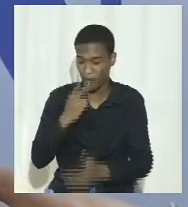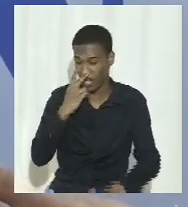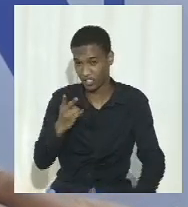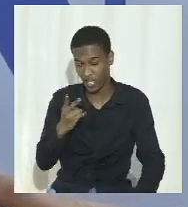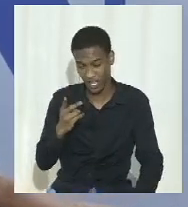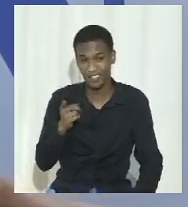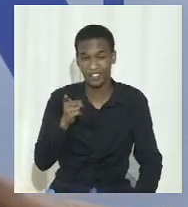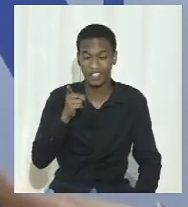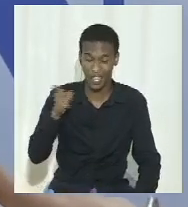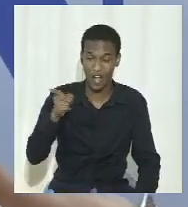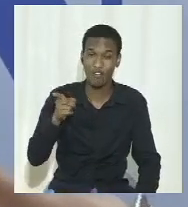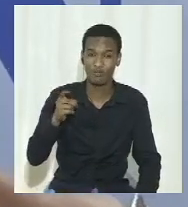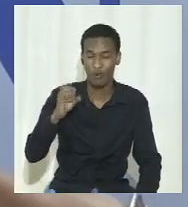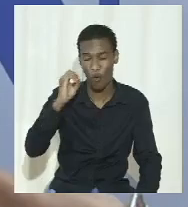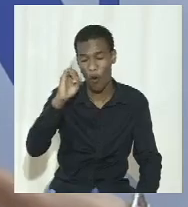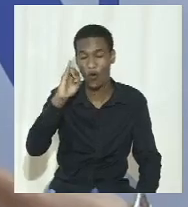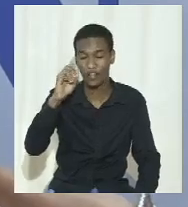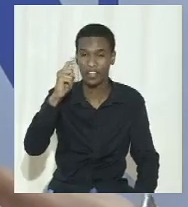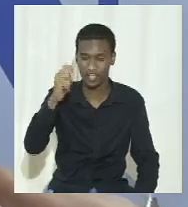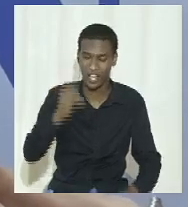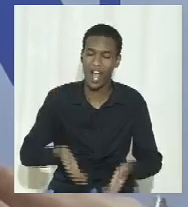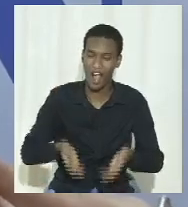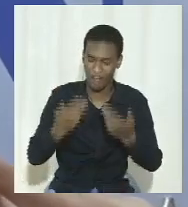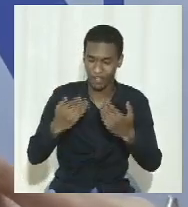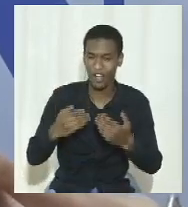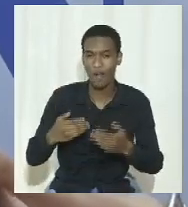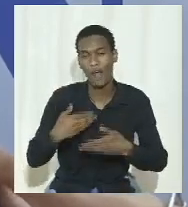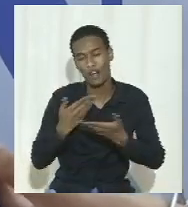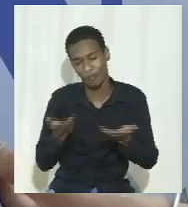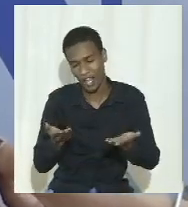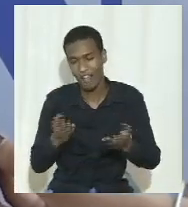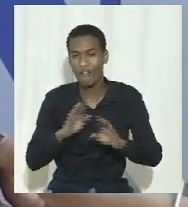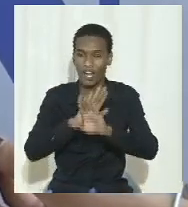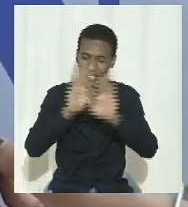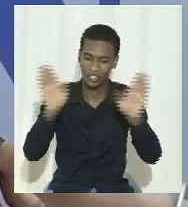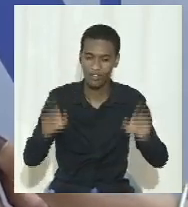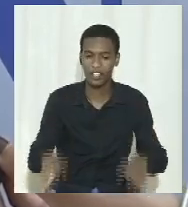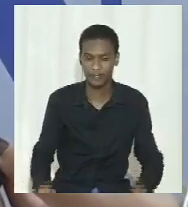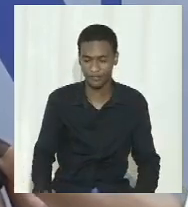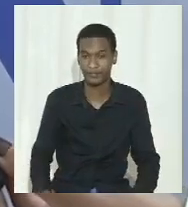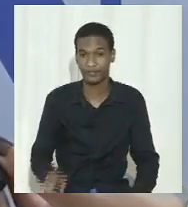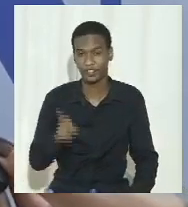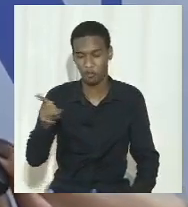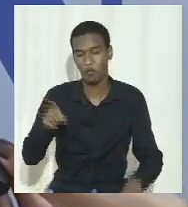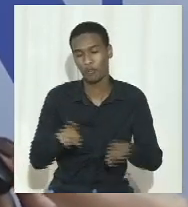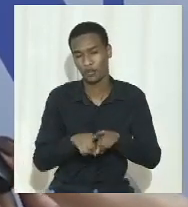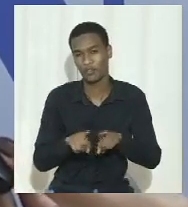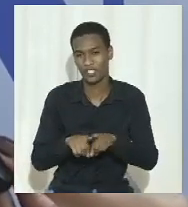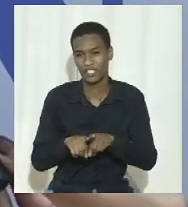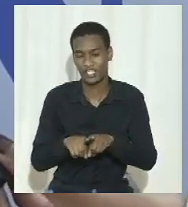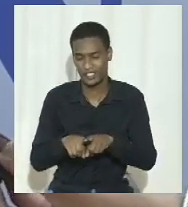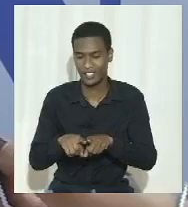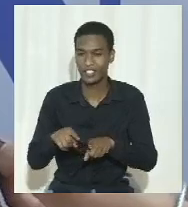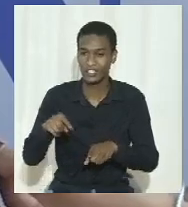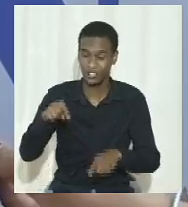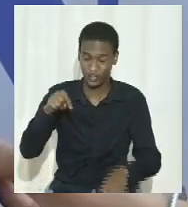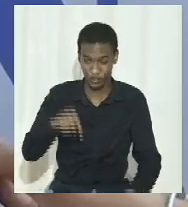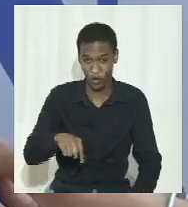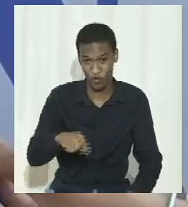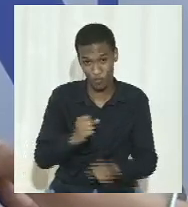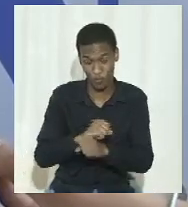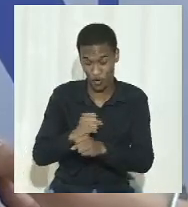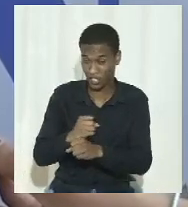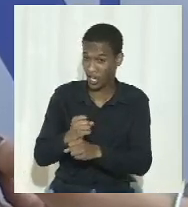zareo avy amin'ny OIT angamba no afaka manome ny antsipiriana. Fa en cours de négociation izy arakaraka ny filana misy amintsika sy